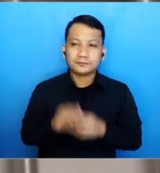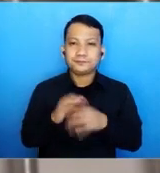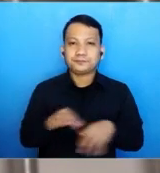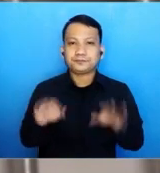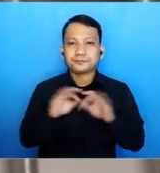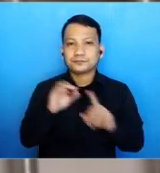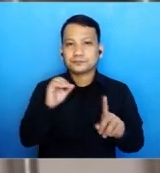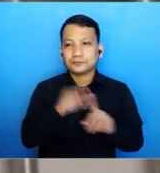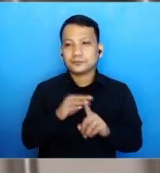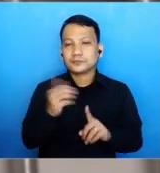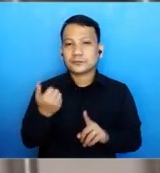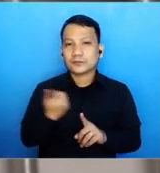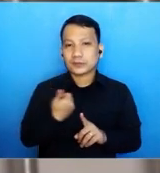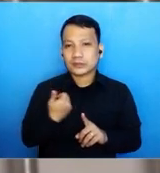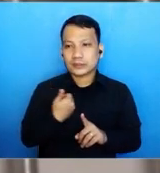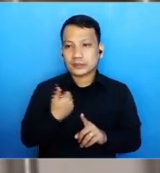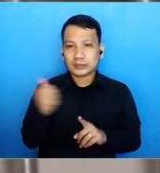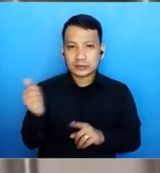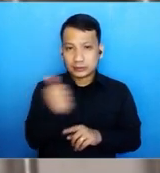yung sarili natin